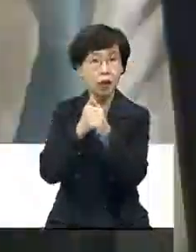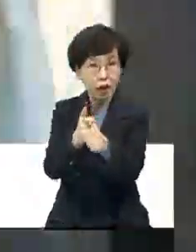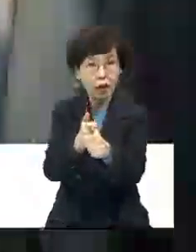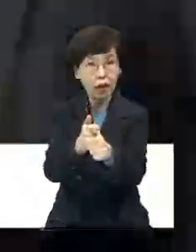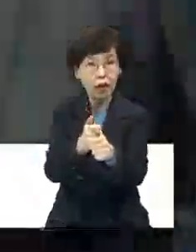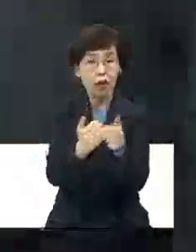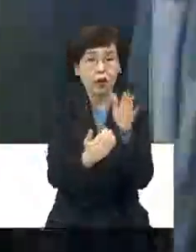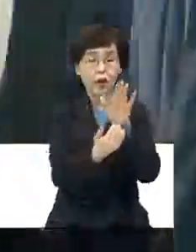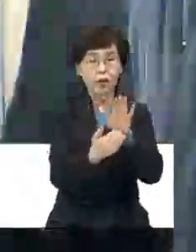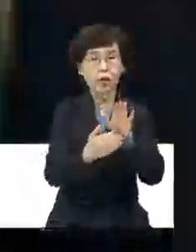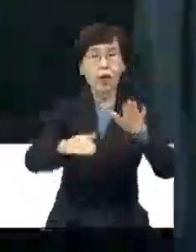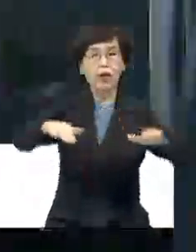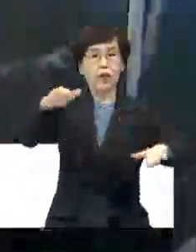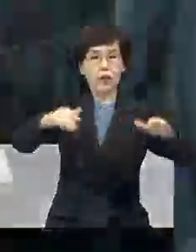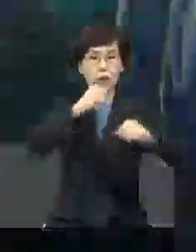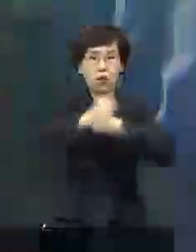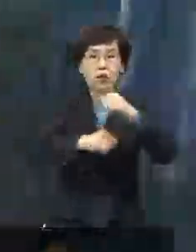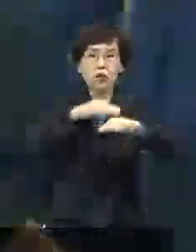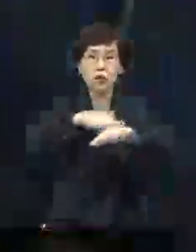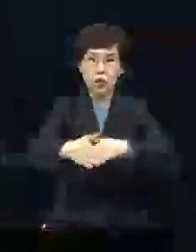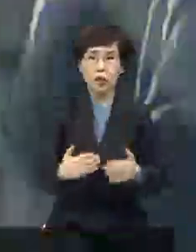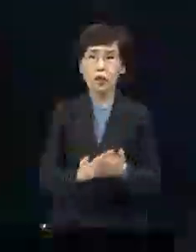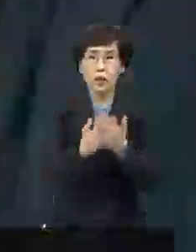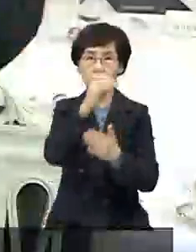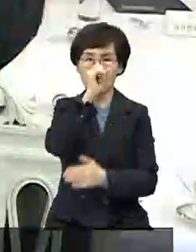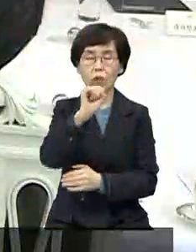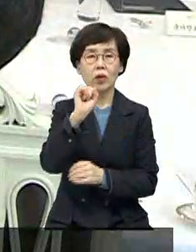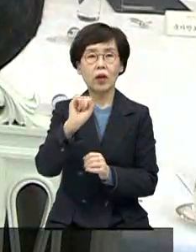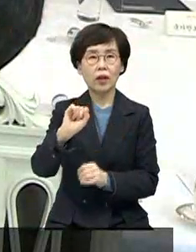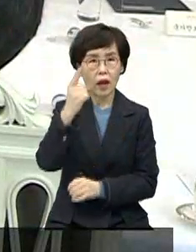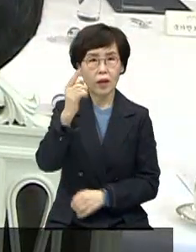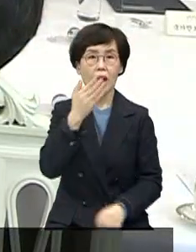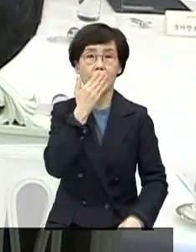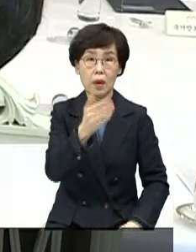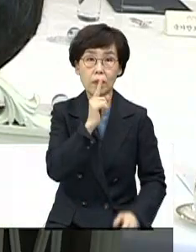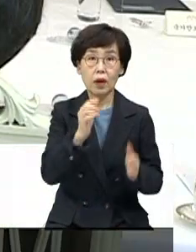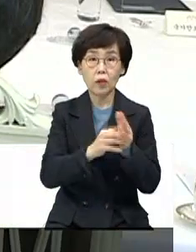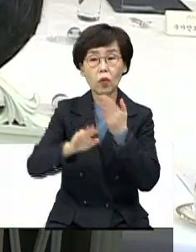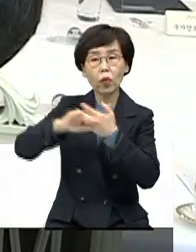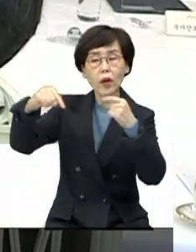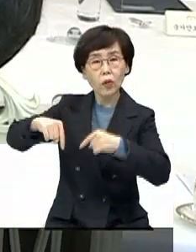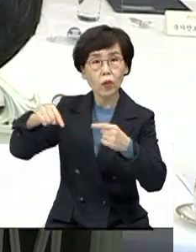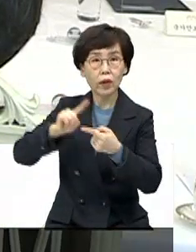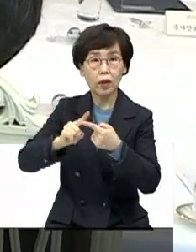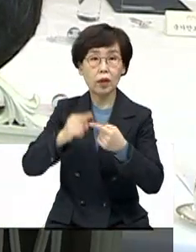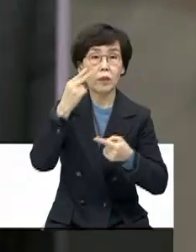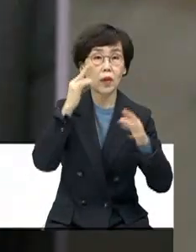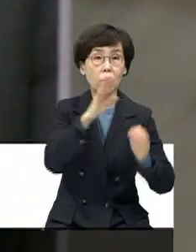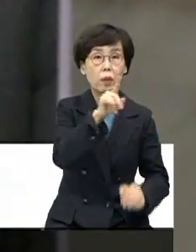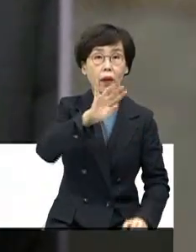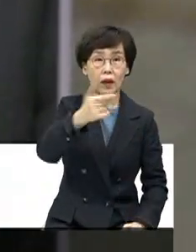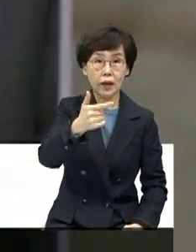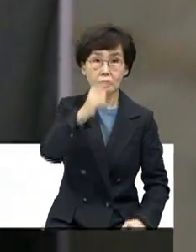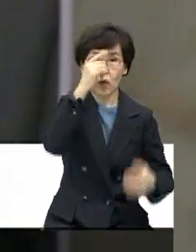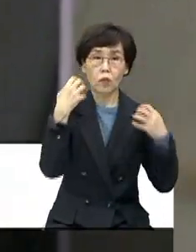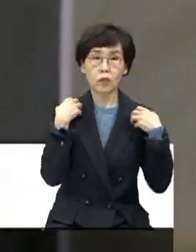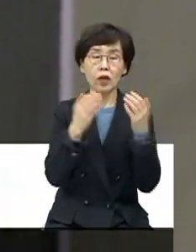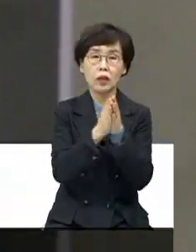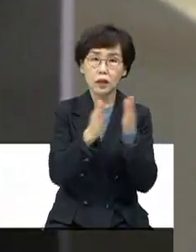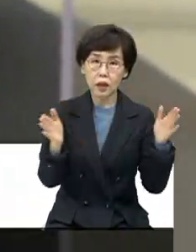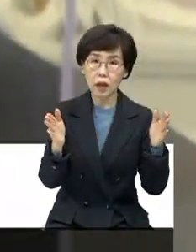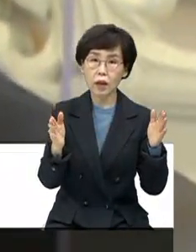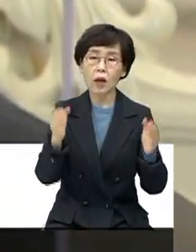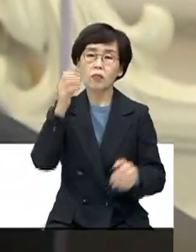균형의 민주주의가 발전할 좋은 계기가 될 것이라 했고 외교 분야와 관련해선 미국 바이든 정부 출범이